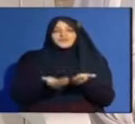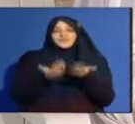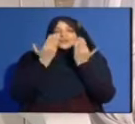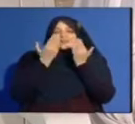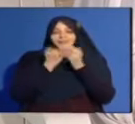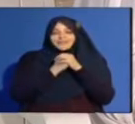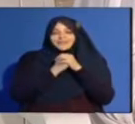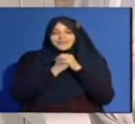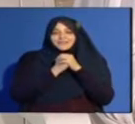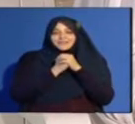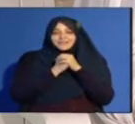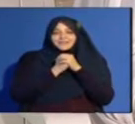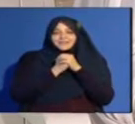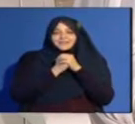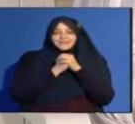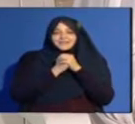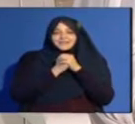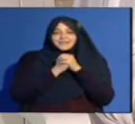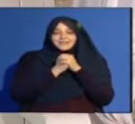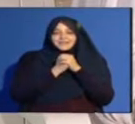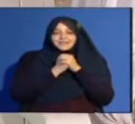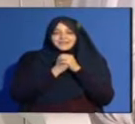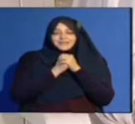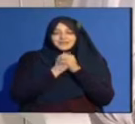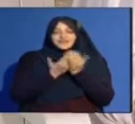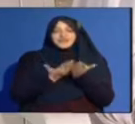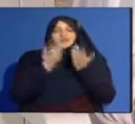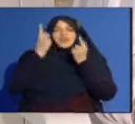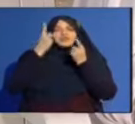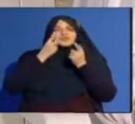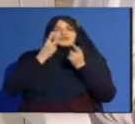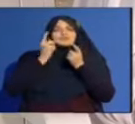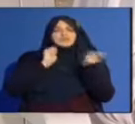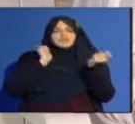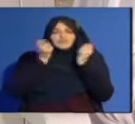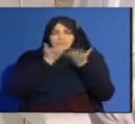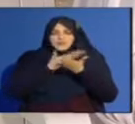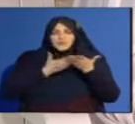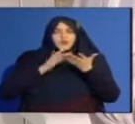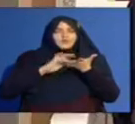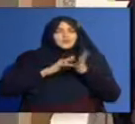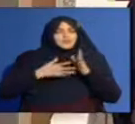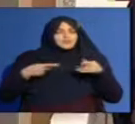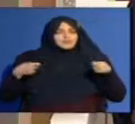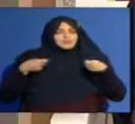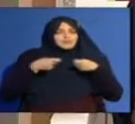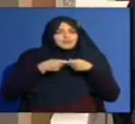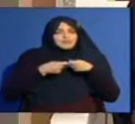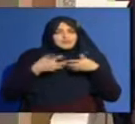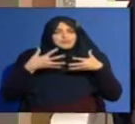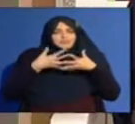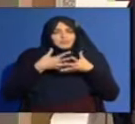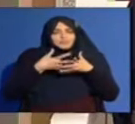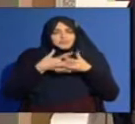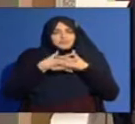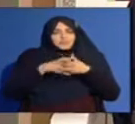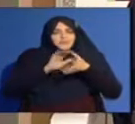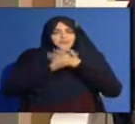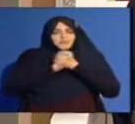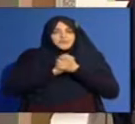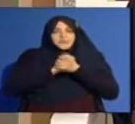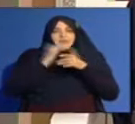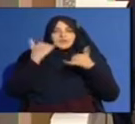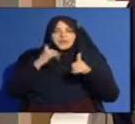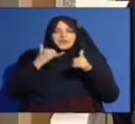أمين. يهني الجزائريين ويجعلهم متحدين. حابين حابين حاجه واحده يديرها لنا رئيس،